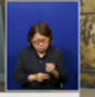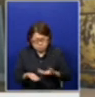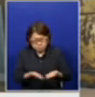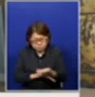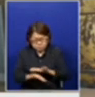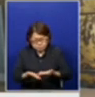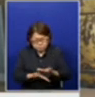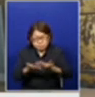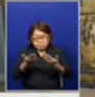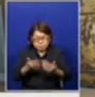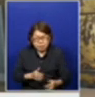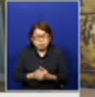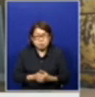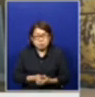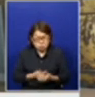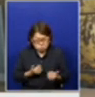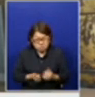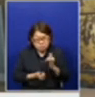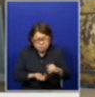ไปครับ